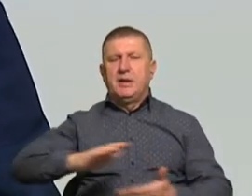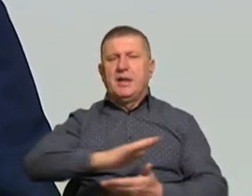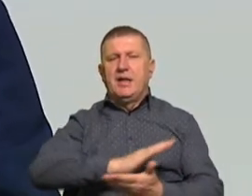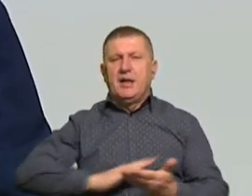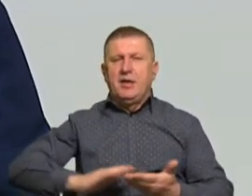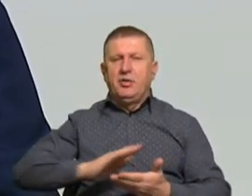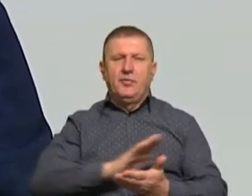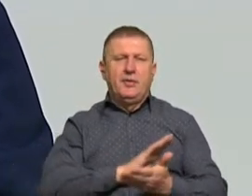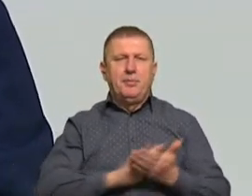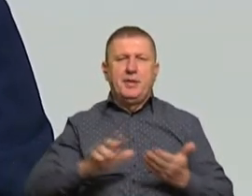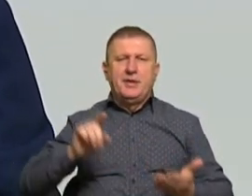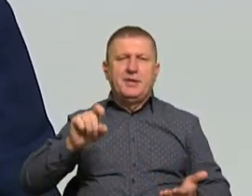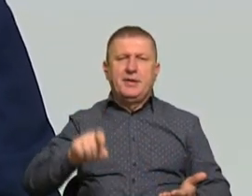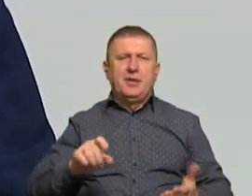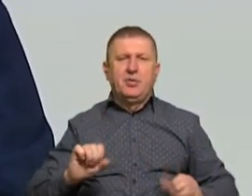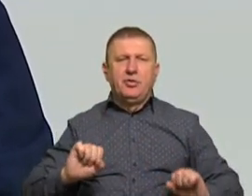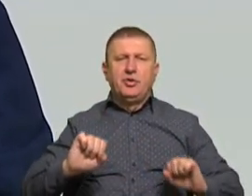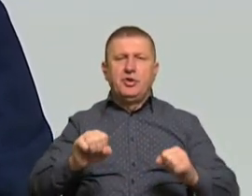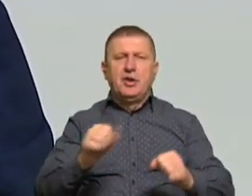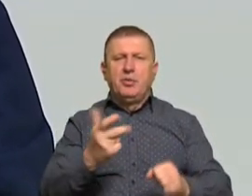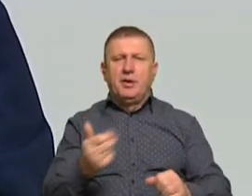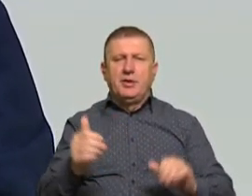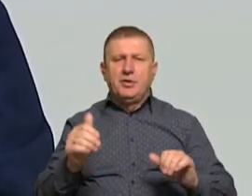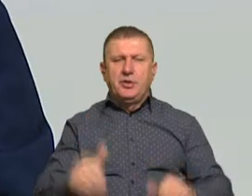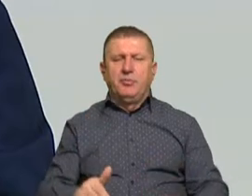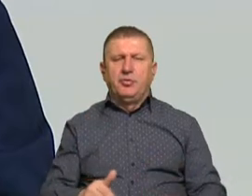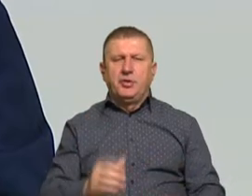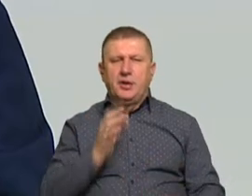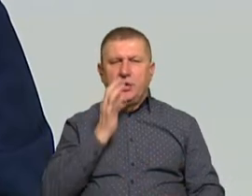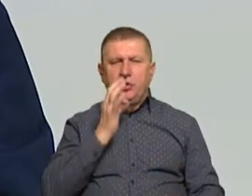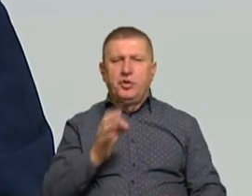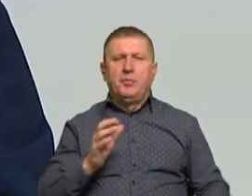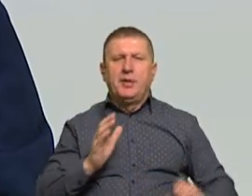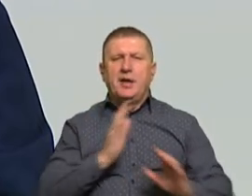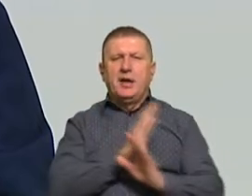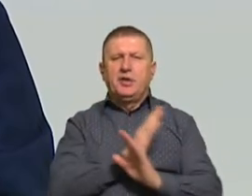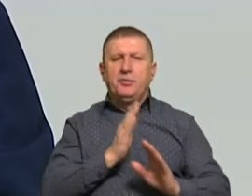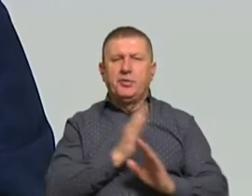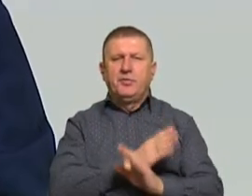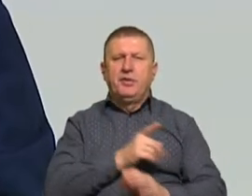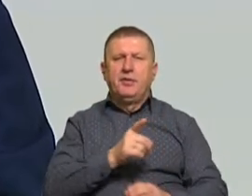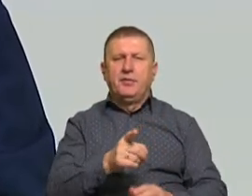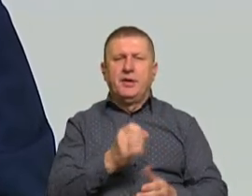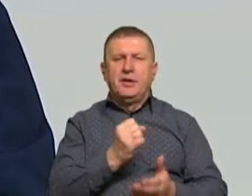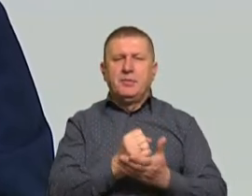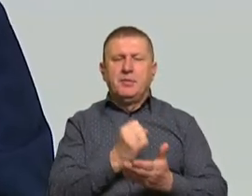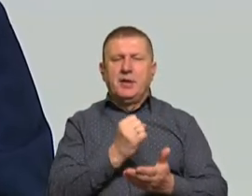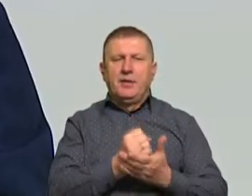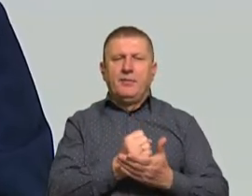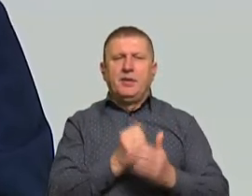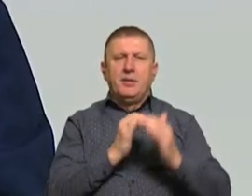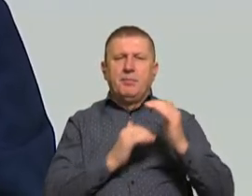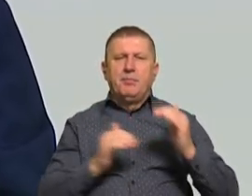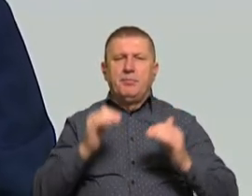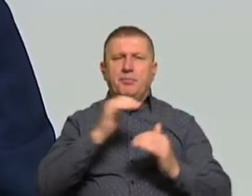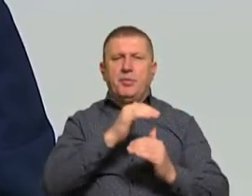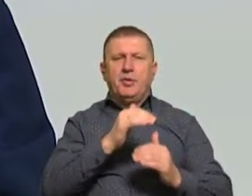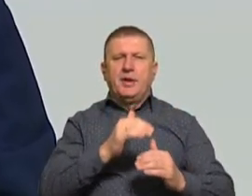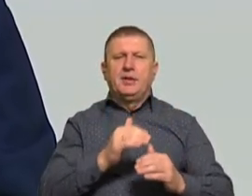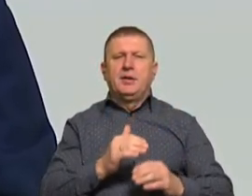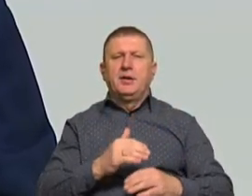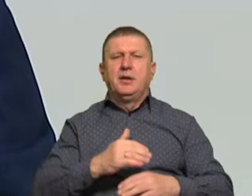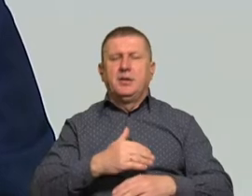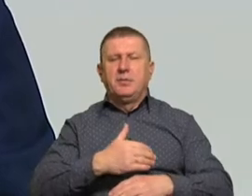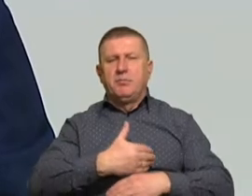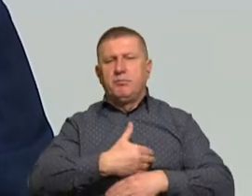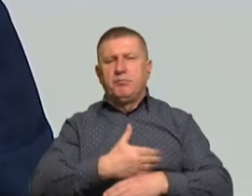leśnicy nie mogą działać, ale myślę, że jest bardzo dobra atmosfera w tej sprawie ponad podziałami i to bardzo dobrze. A jeśli